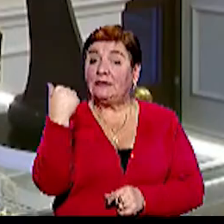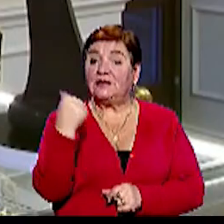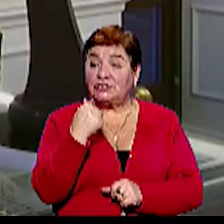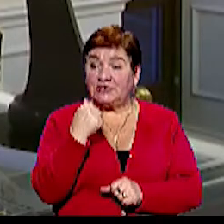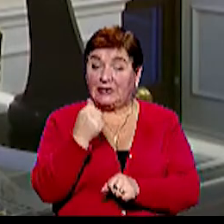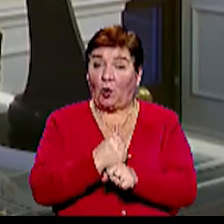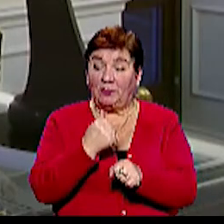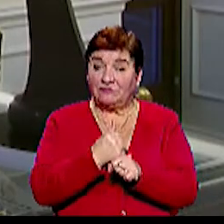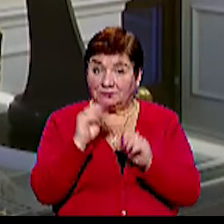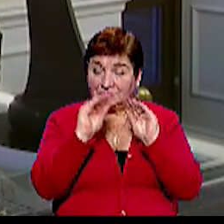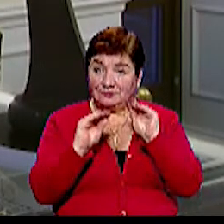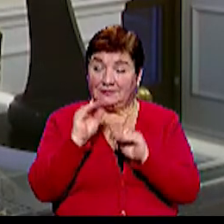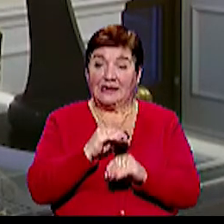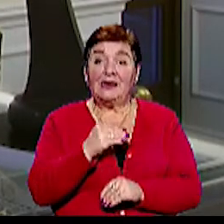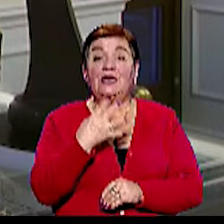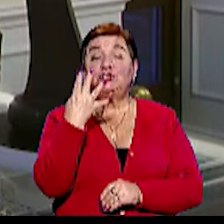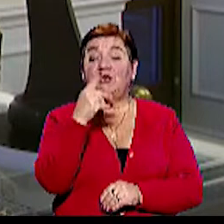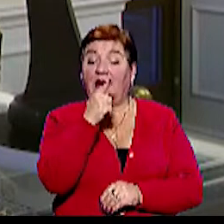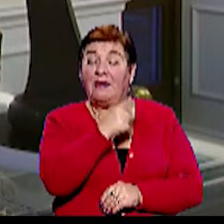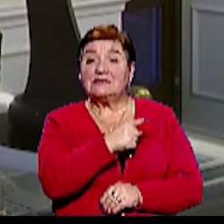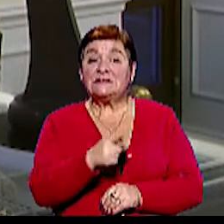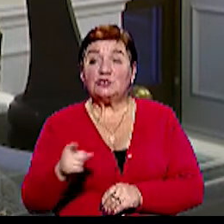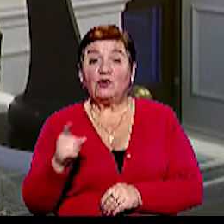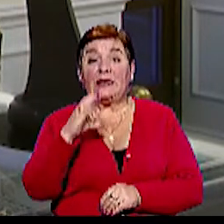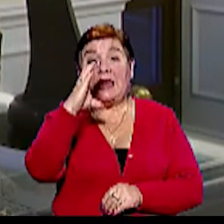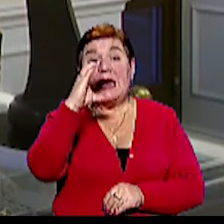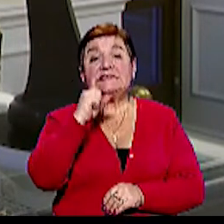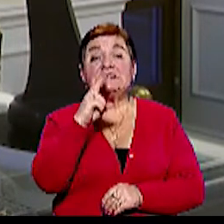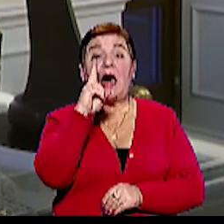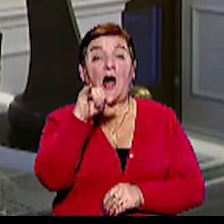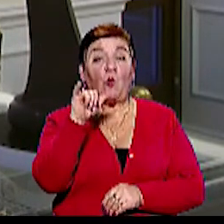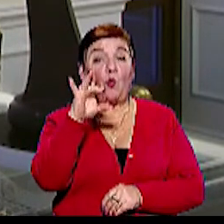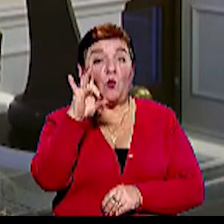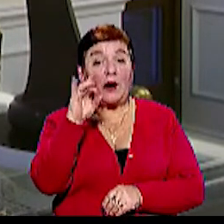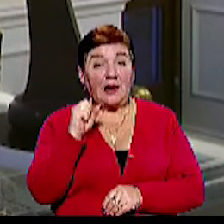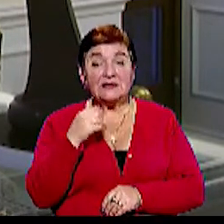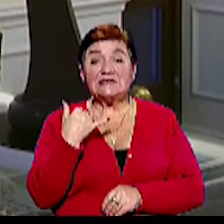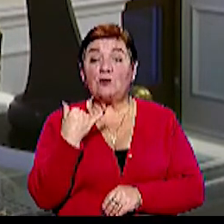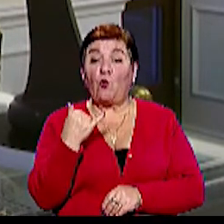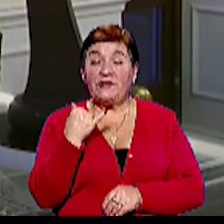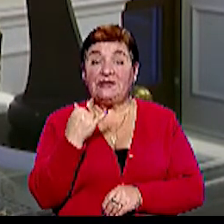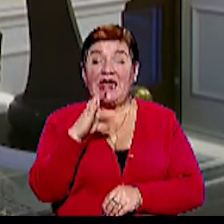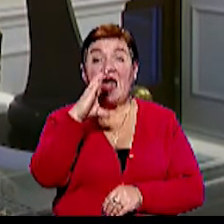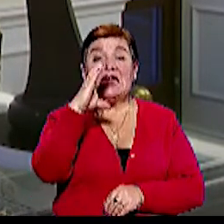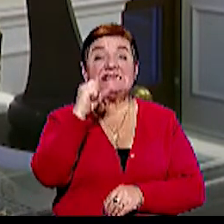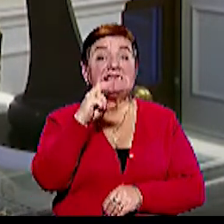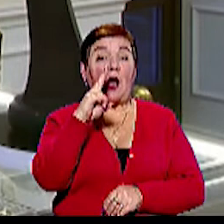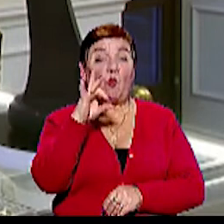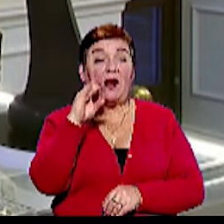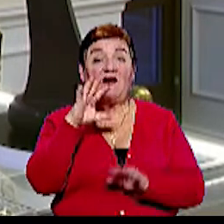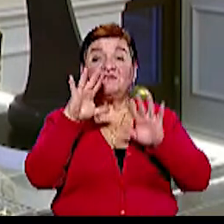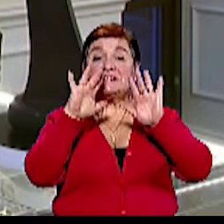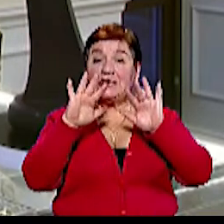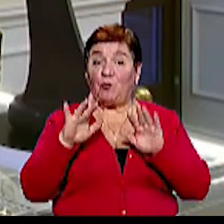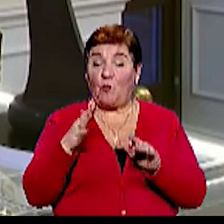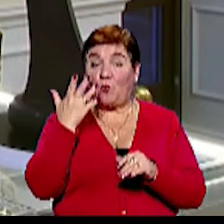її «Чотири сезони сакура в снігу». Сьогодні вона сакура в снігу. Коли